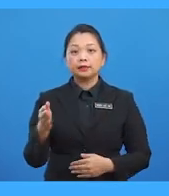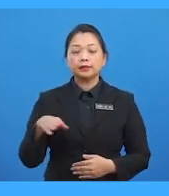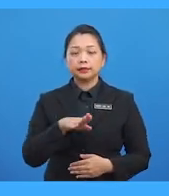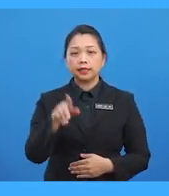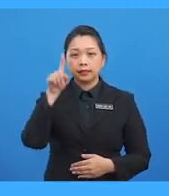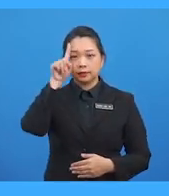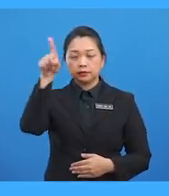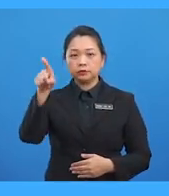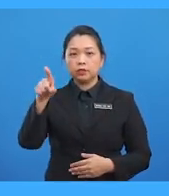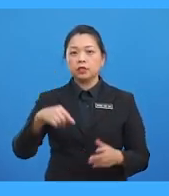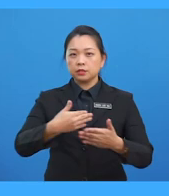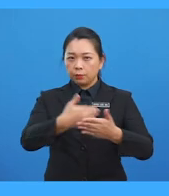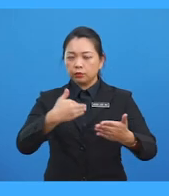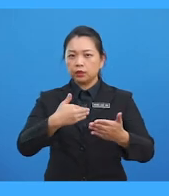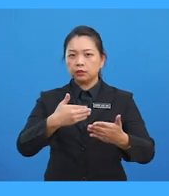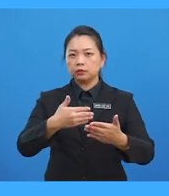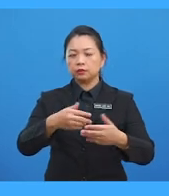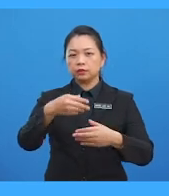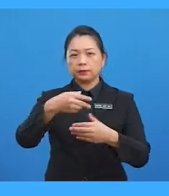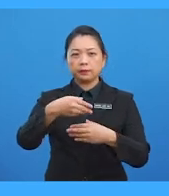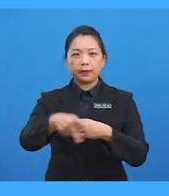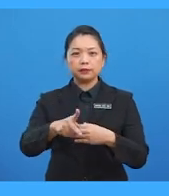risiko melanggar harta intelek pihak lain.